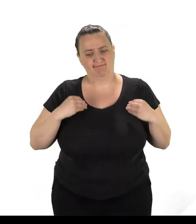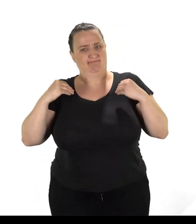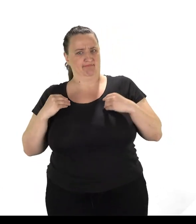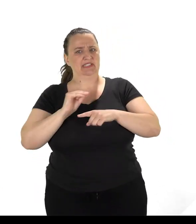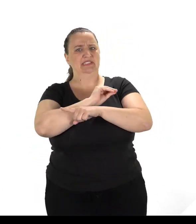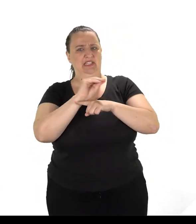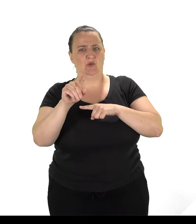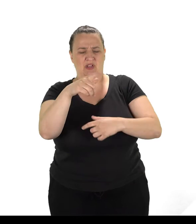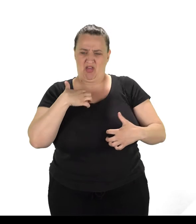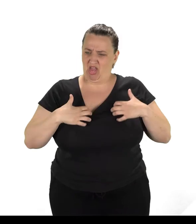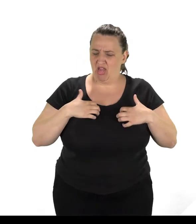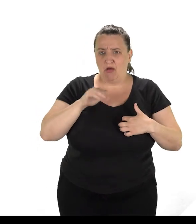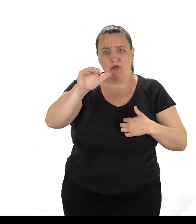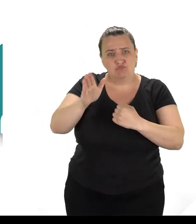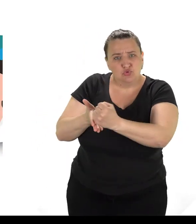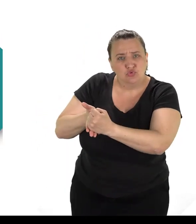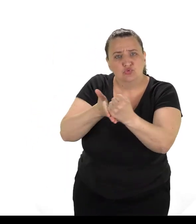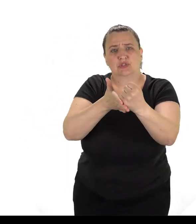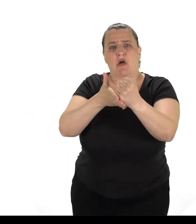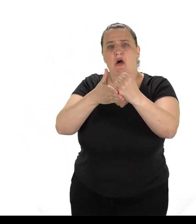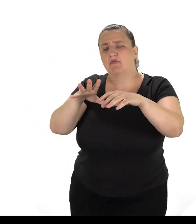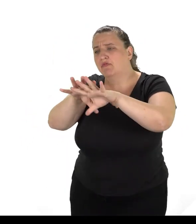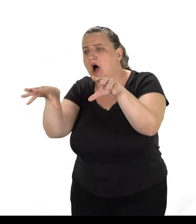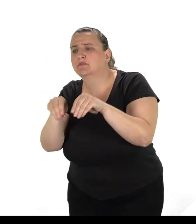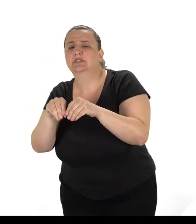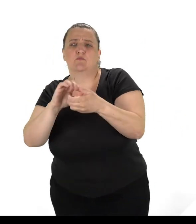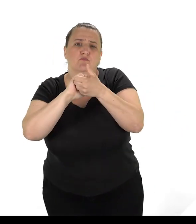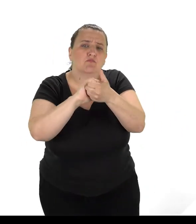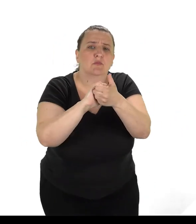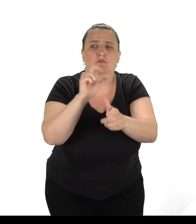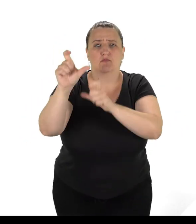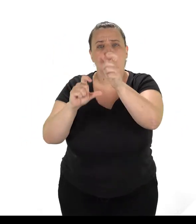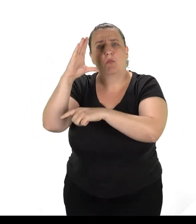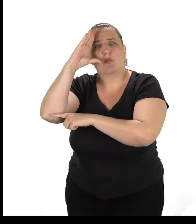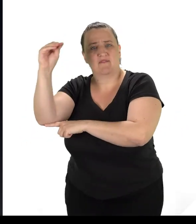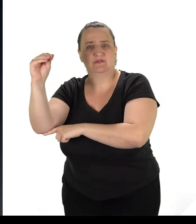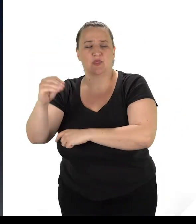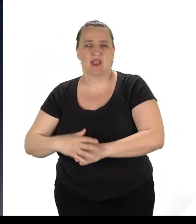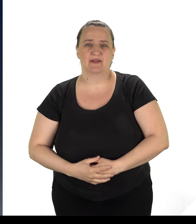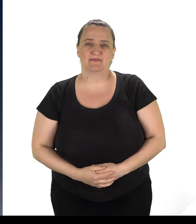Posez-moi en sécurité et demandez du soutien et de l'aide à votre entourage ou à un professionnel.